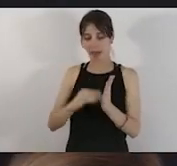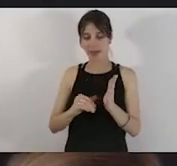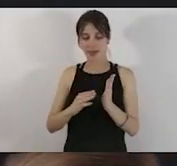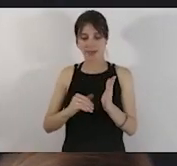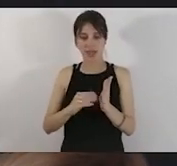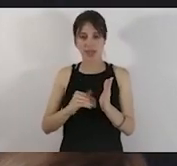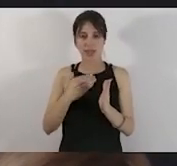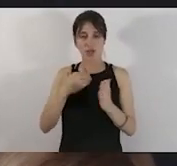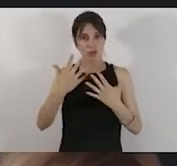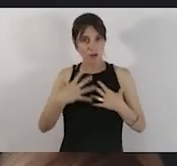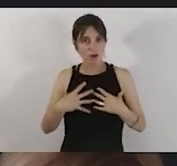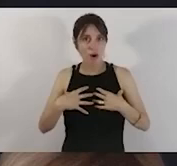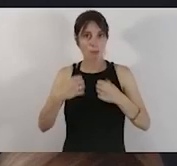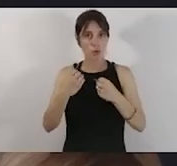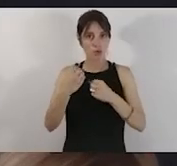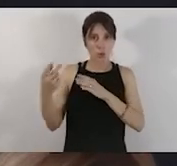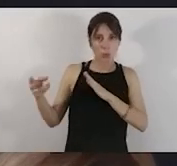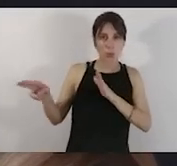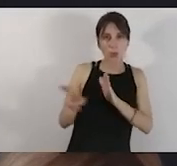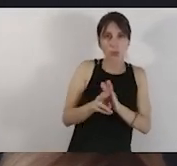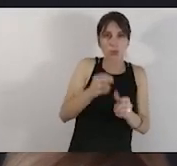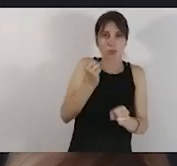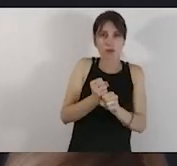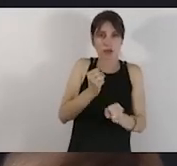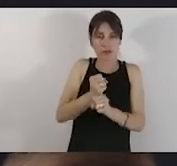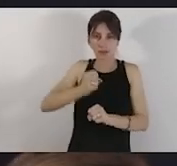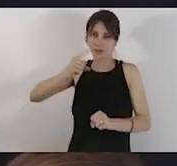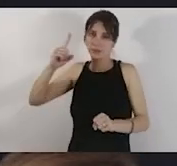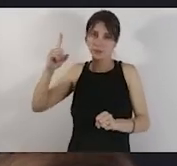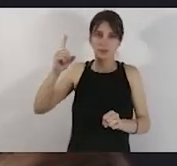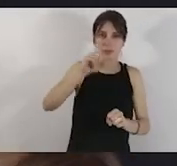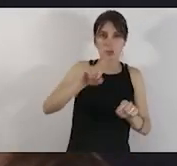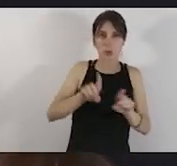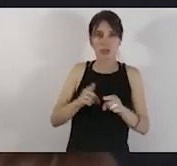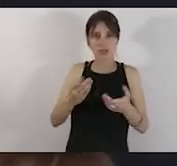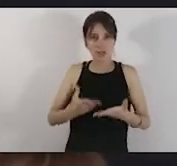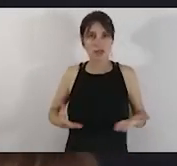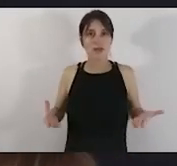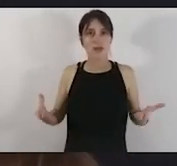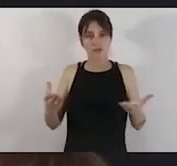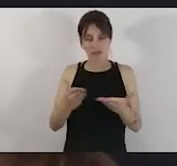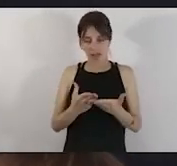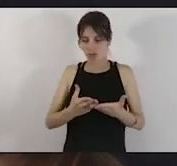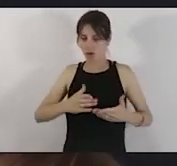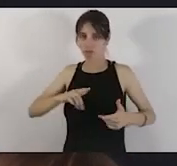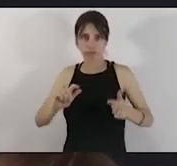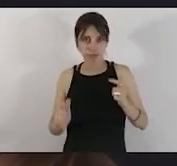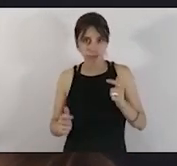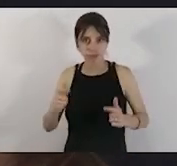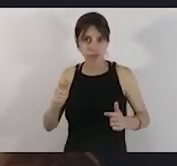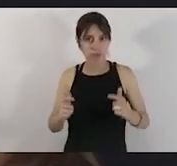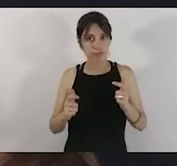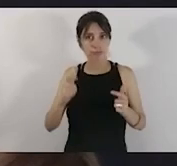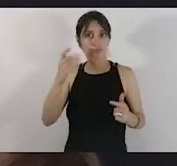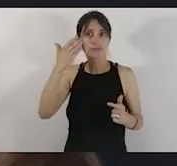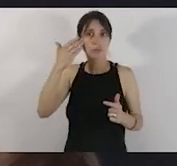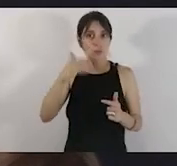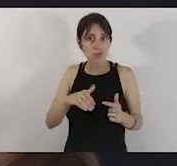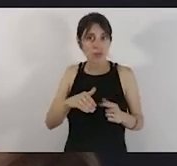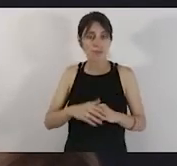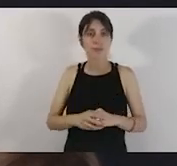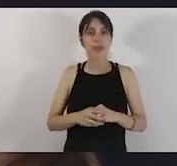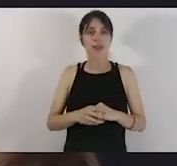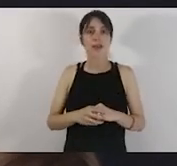réintégrer l'emploi, de pouvoir vivre décemment de cette façon-là. On sait les difficultés que cela